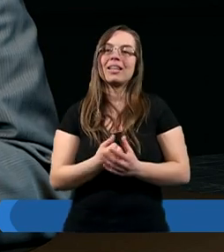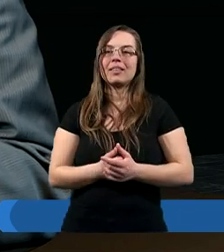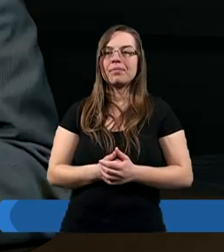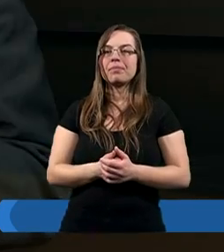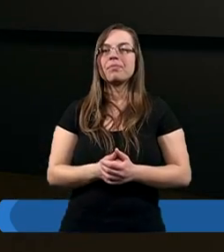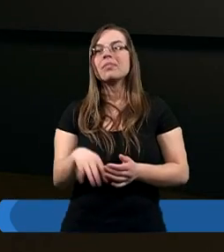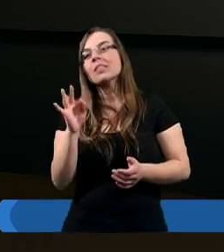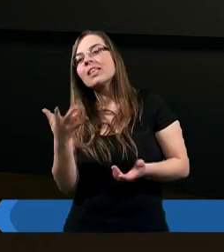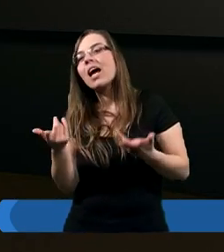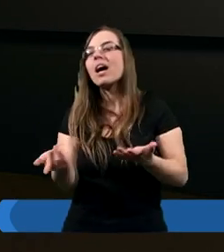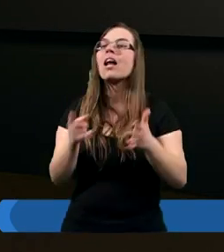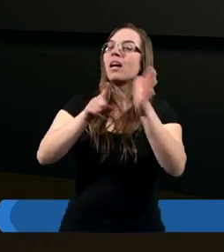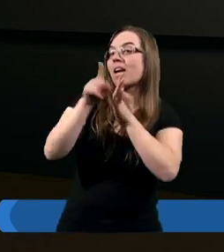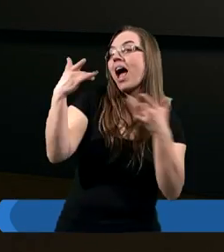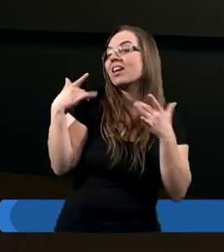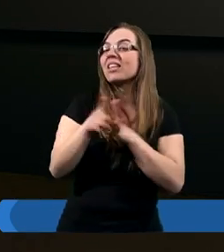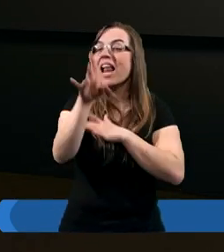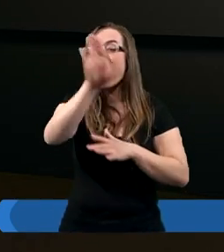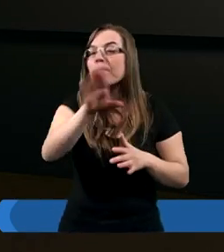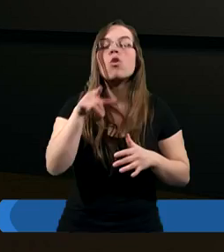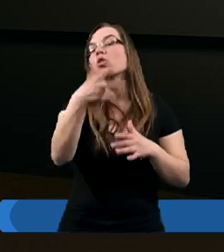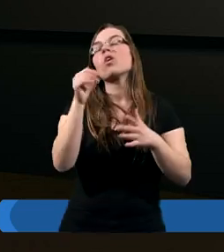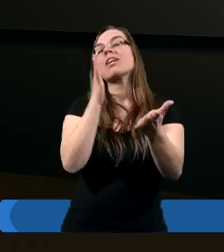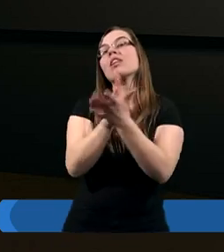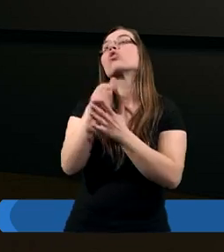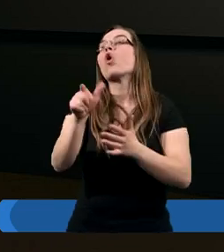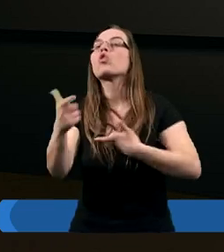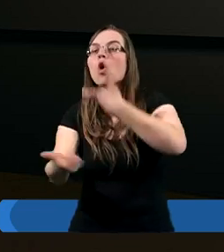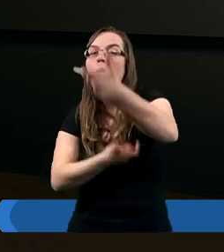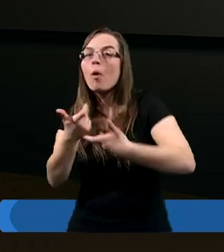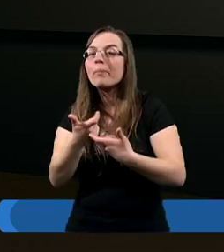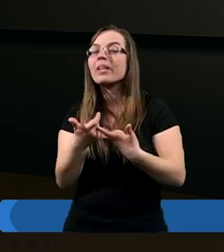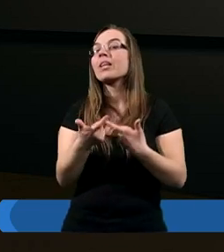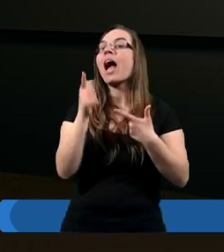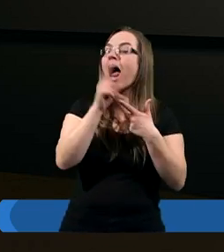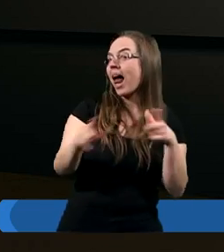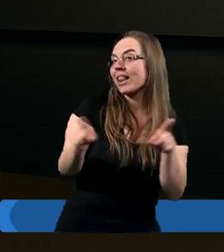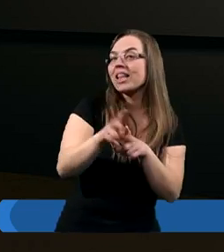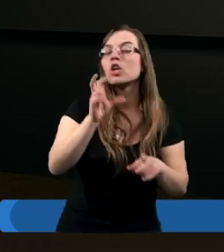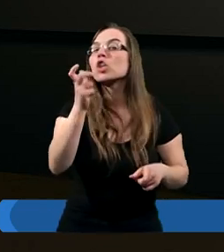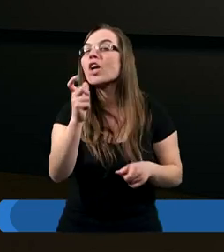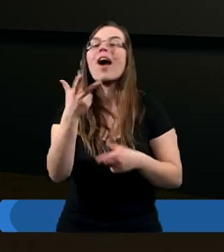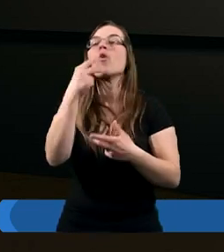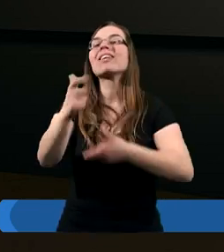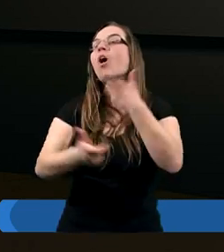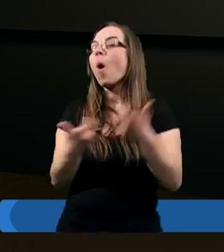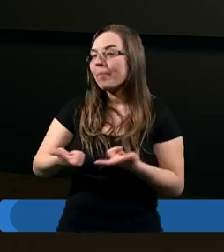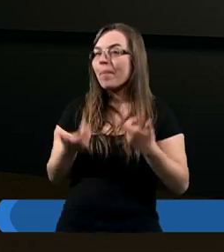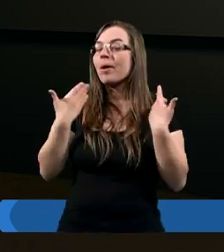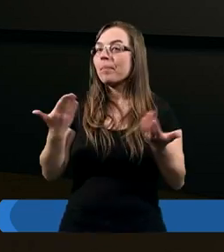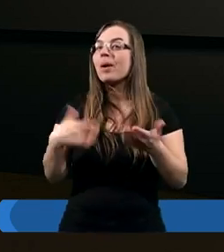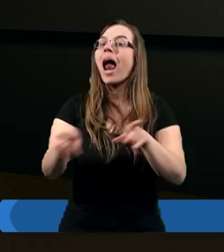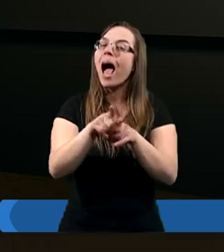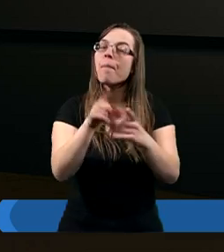Tak, życie dla Boga to nie tylko coś, co czynimy, ale coś, czego nie czynimy.